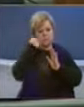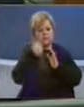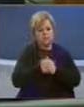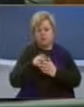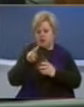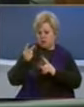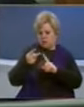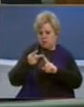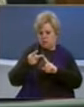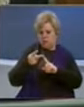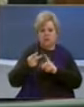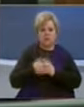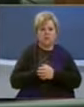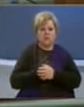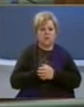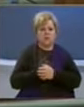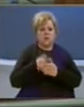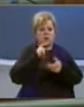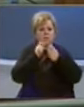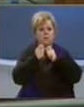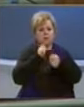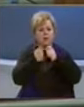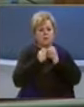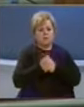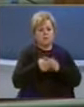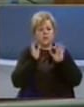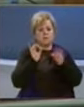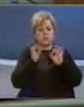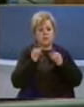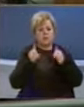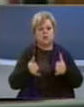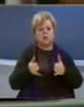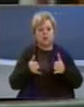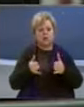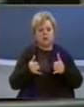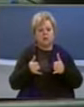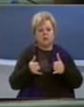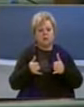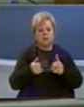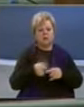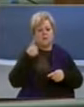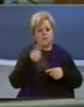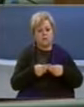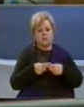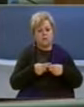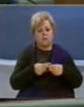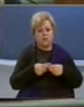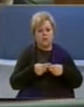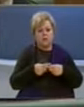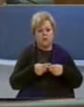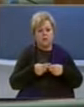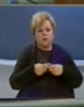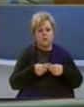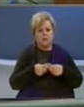anën tjetër, me anë kësaj marveshje, e cila është specifike deri me tani, vërtit është ba një apara